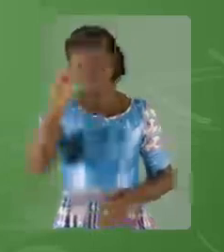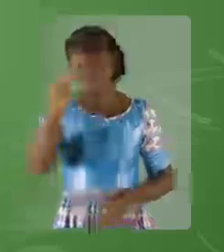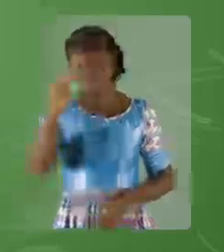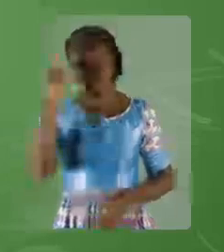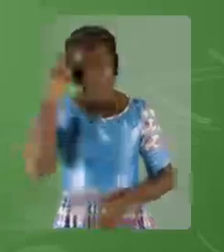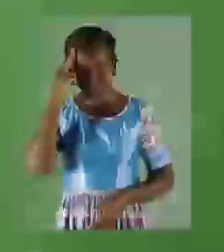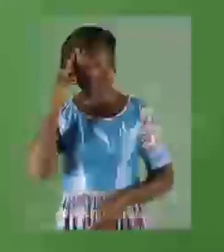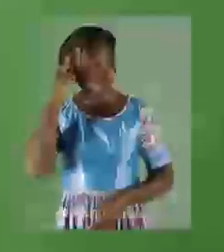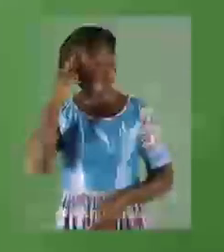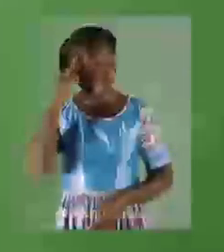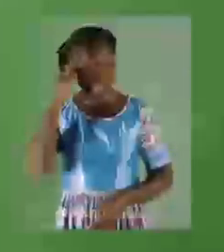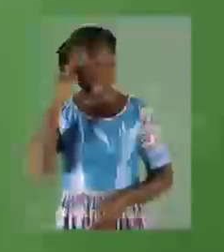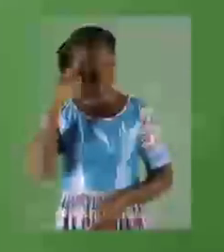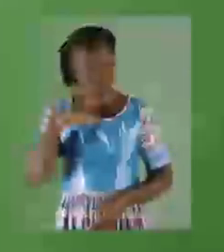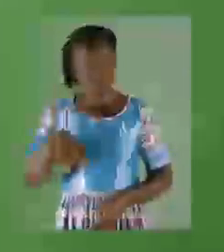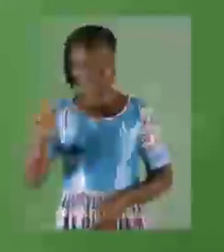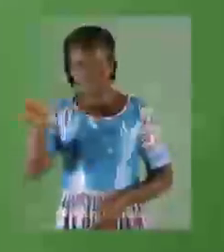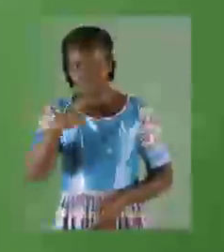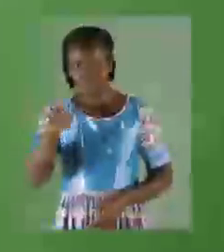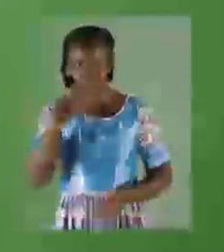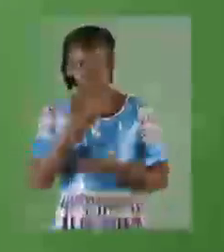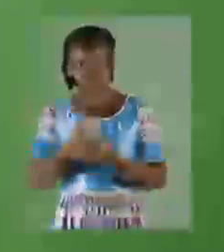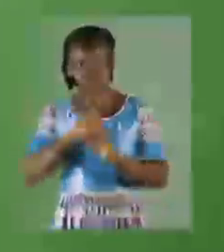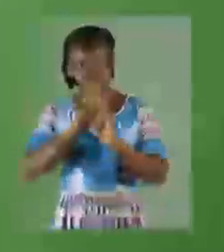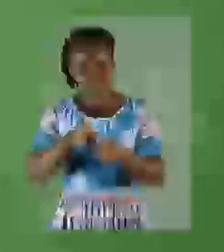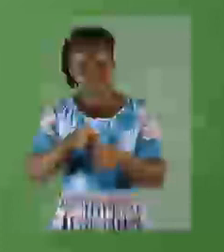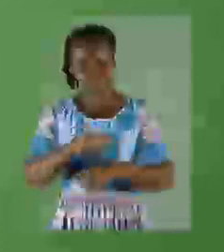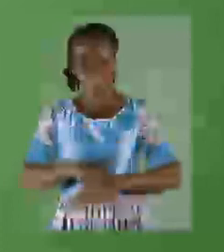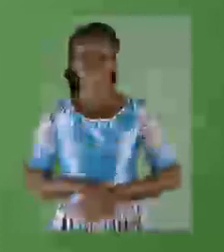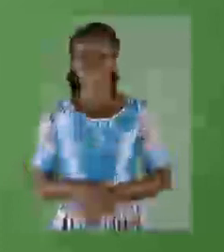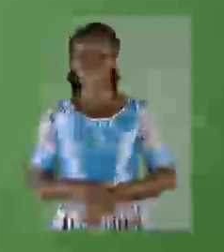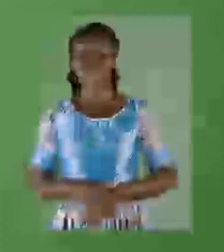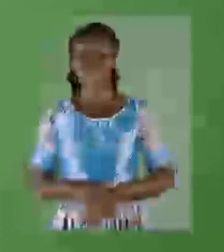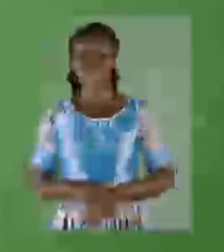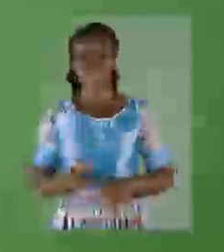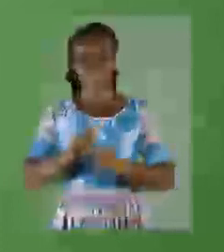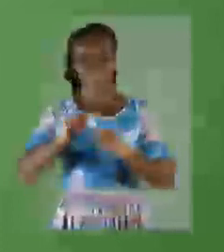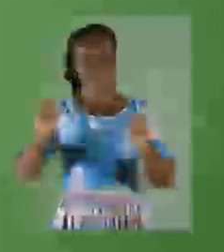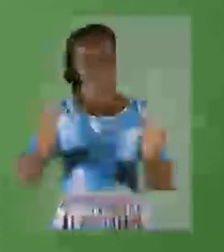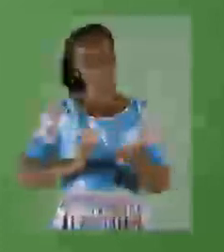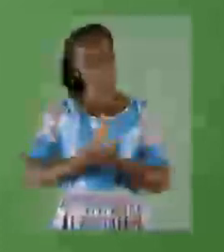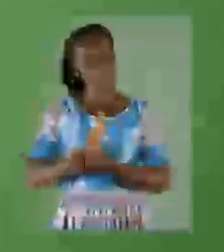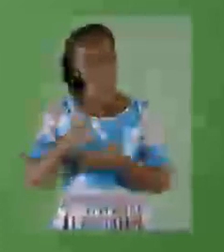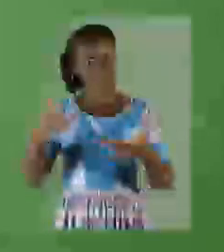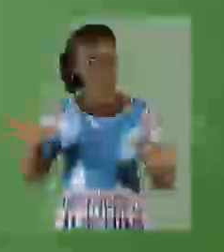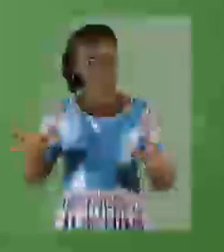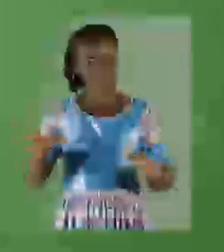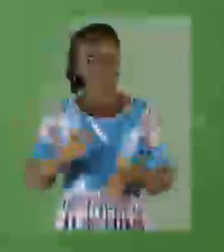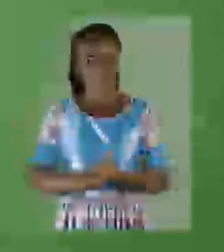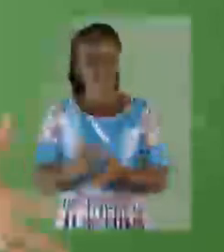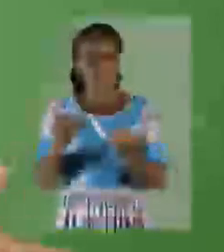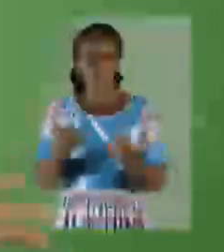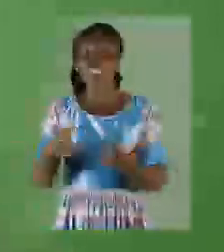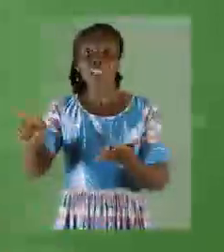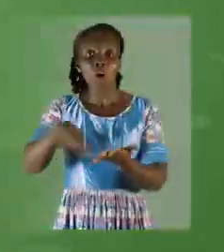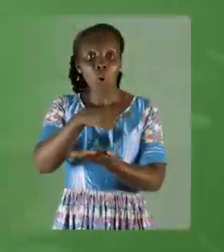minute de réflexion. Cochez la bonne réponse. Très bien. Nous passons maintenant